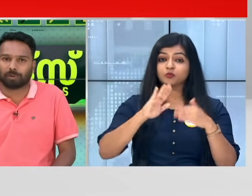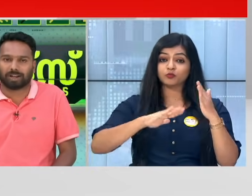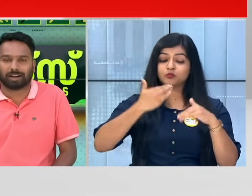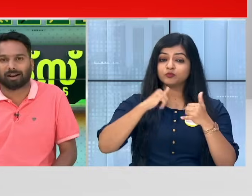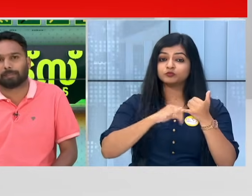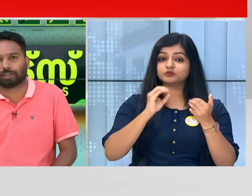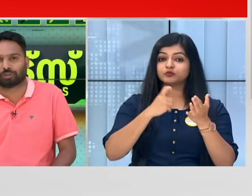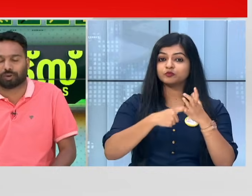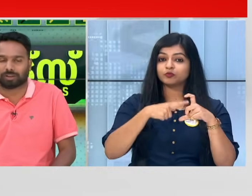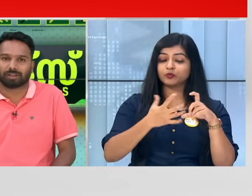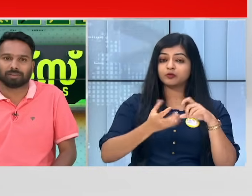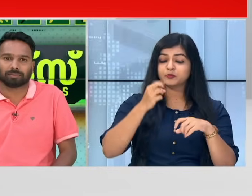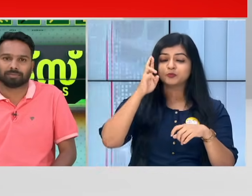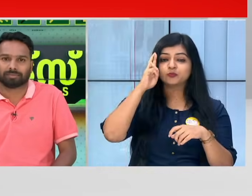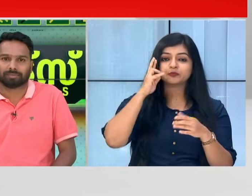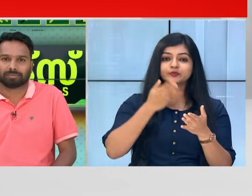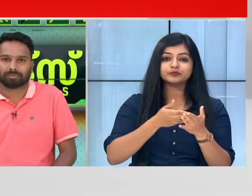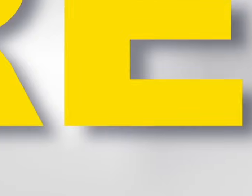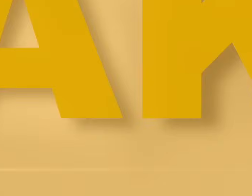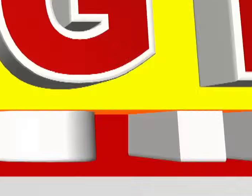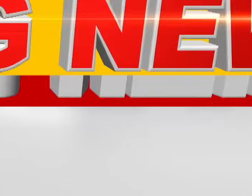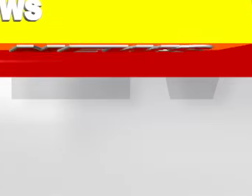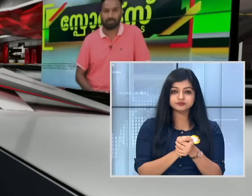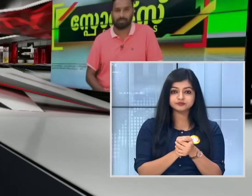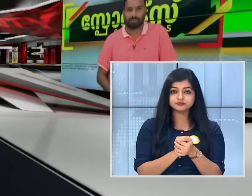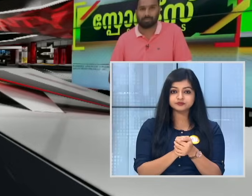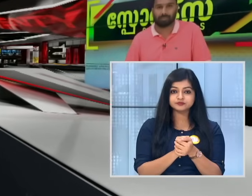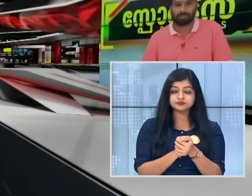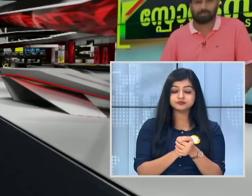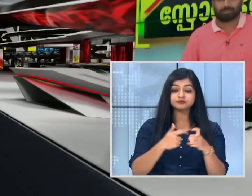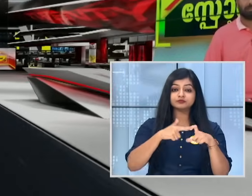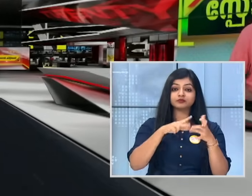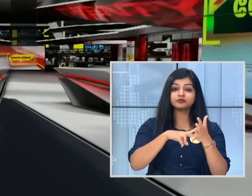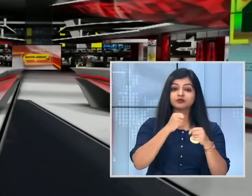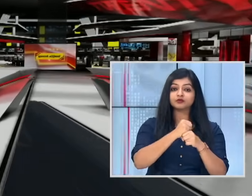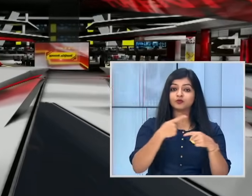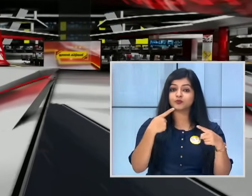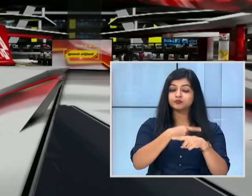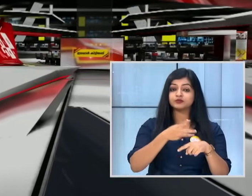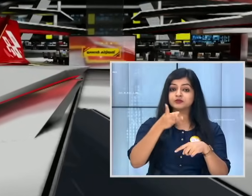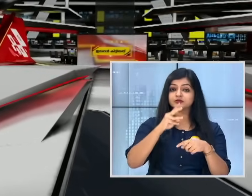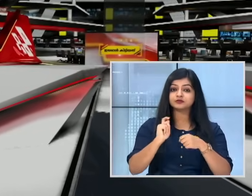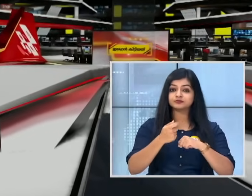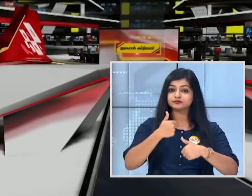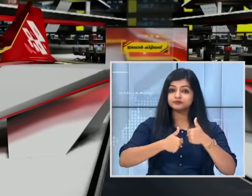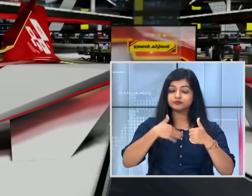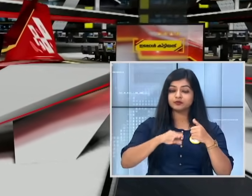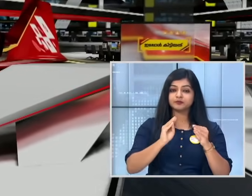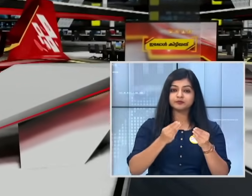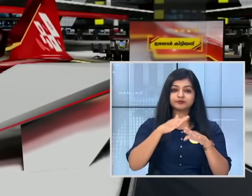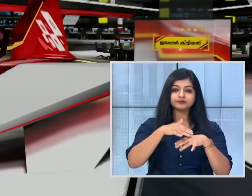തരുമെന്ന് തന്നെയാണ് പ്രതീക്ഷിക്കുന്നത്. ശരി, അനിൽ വാസുദേവാണ് വിവരങ്ങൾ നൽകിയത്. ഇംഗ്ലണ്ടിനെതിരായ 3-ാം ക്രിക്കറ്റ് ടെസ്റ്റിൽ ഇന്ത്യ ഭേദപ്പെട്ട